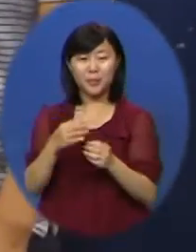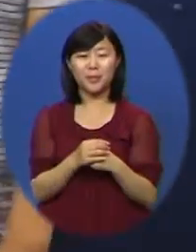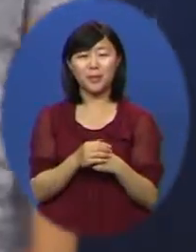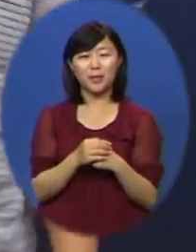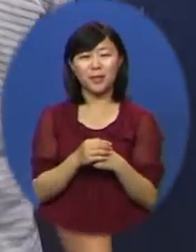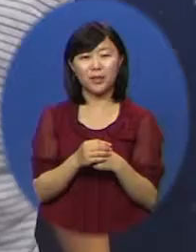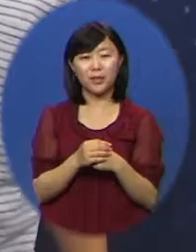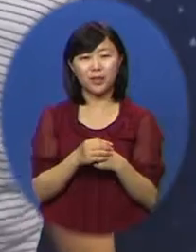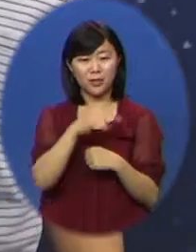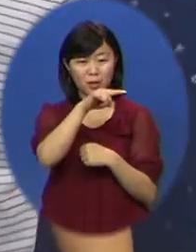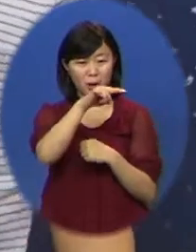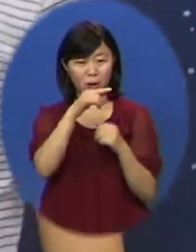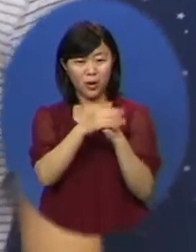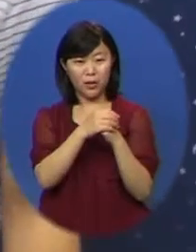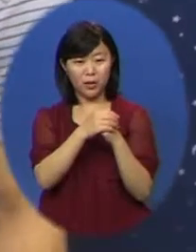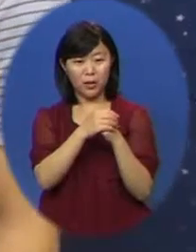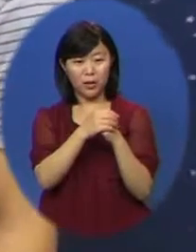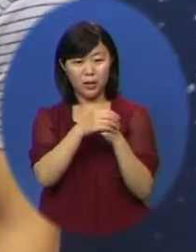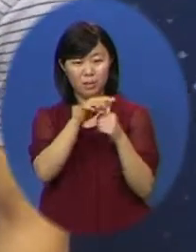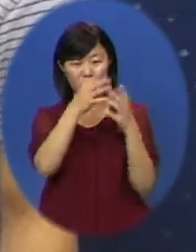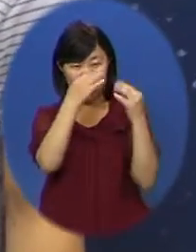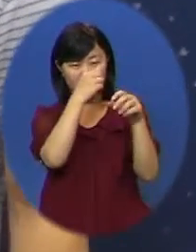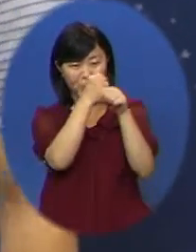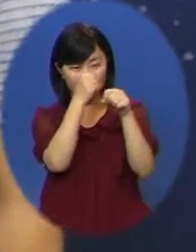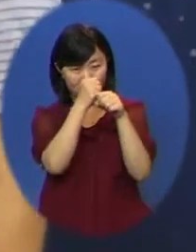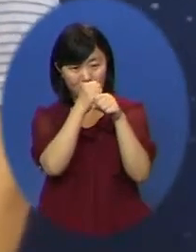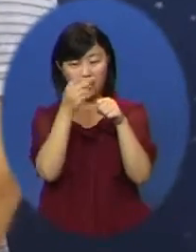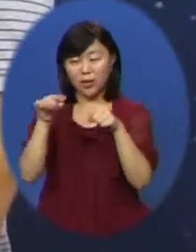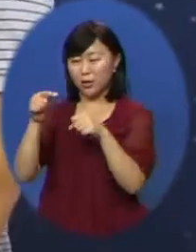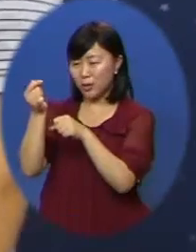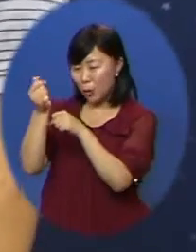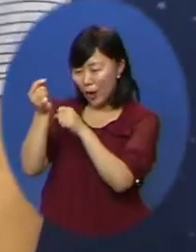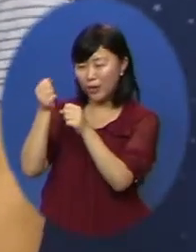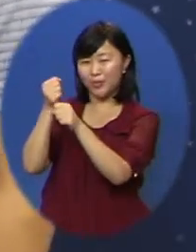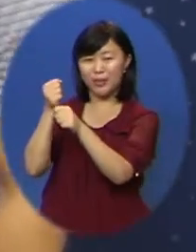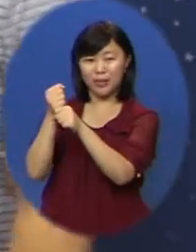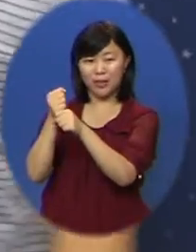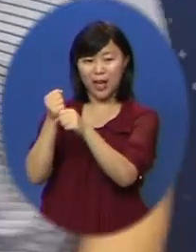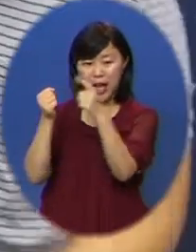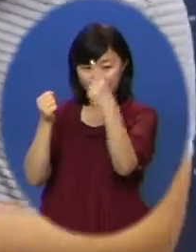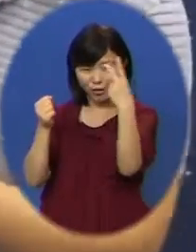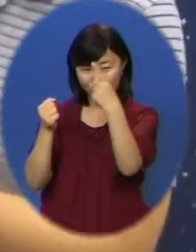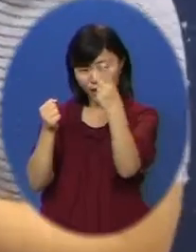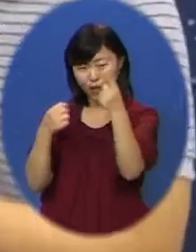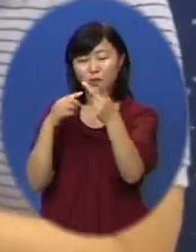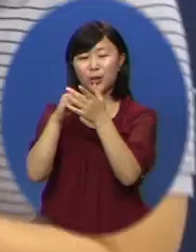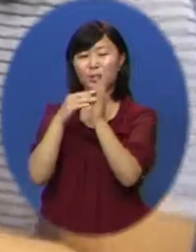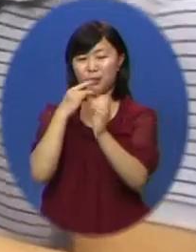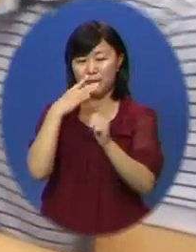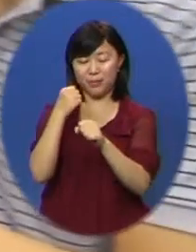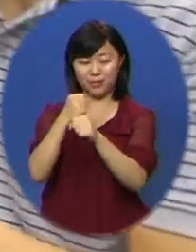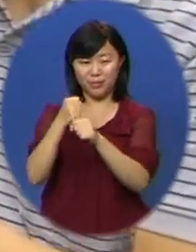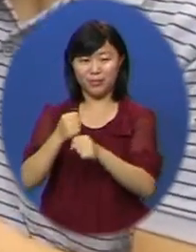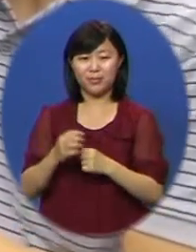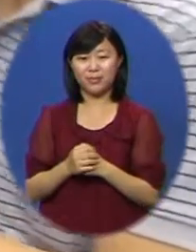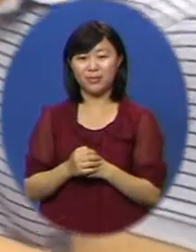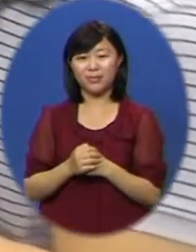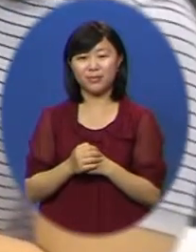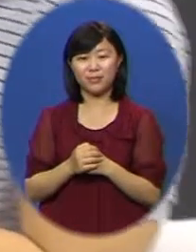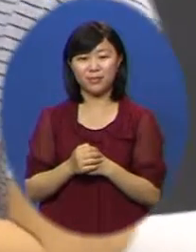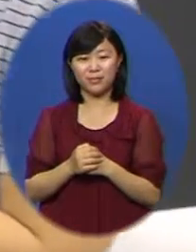이런, 저거 거는 좀 대량 생산하는 거고요. 이런 거는 소량으로 한두 개씩만 이렇게.